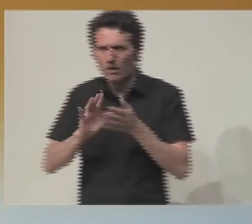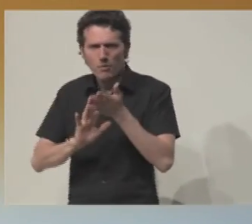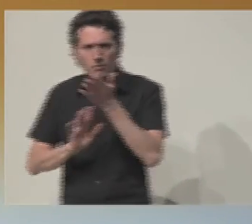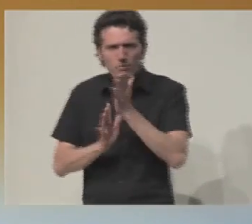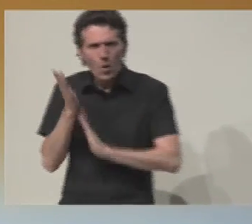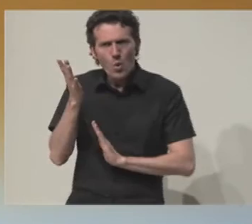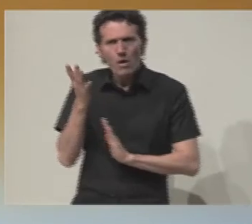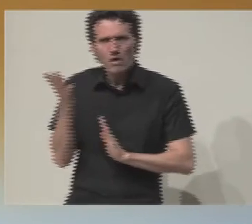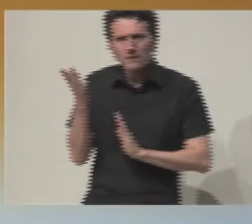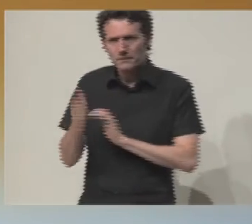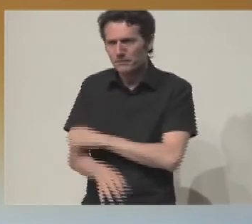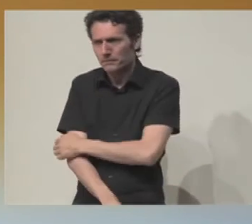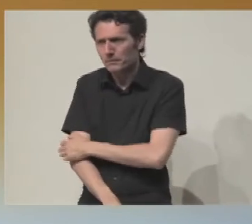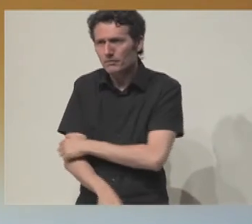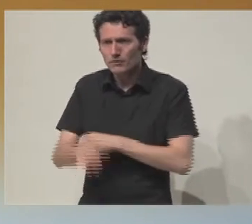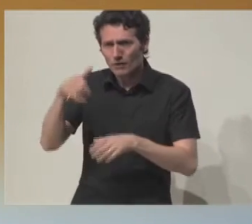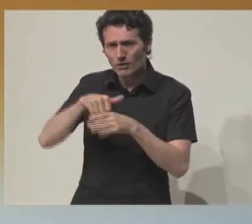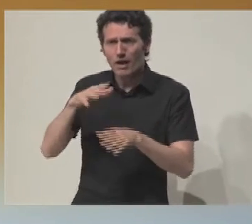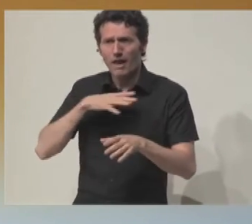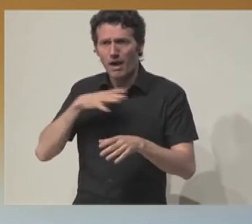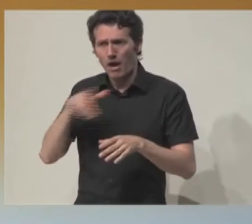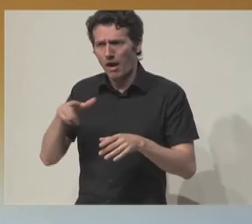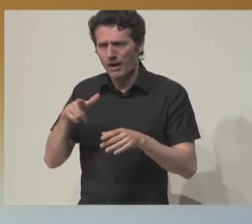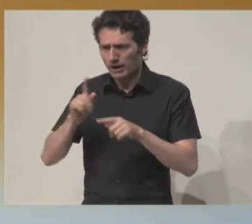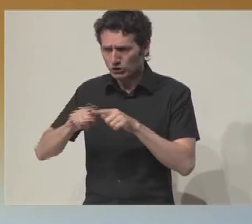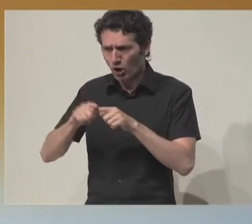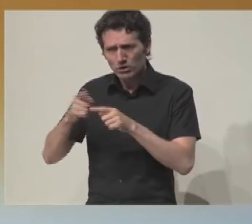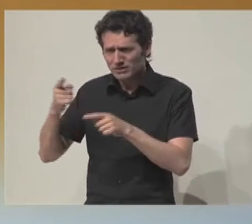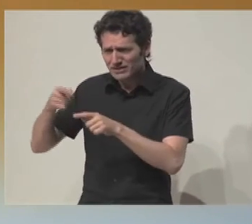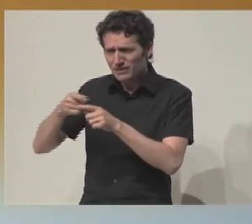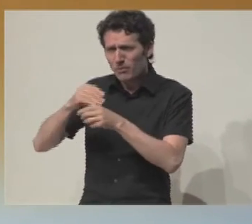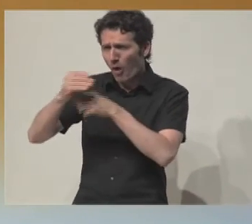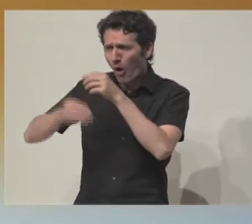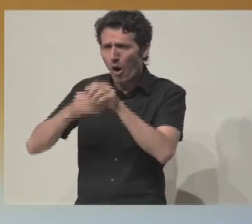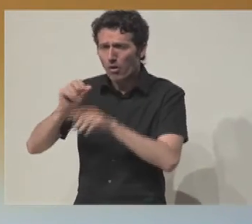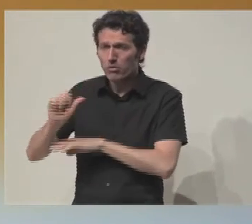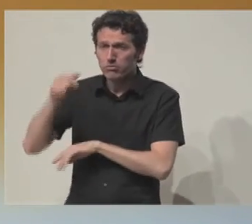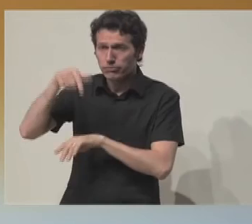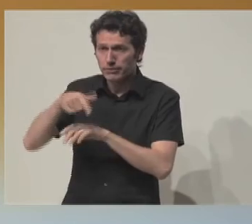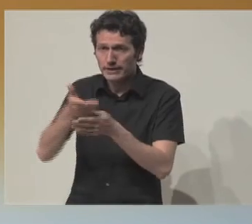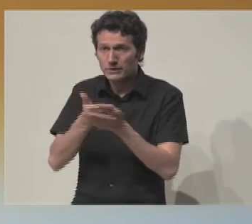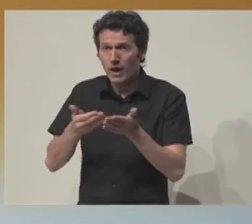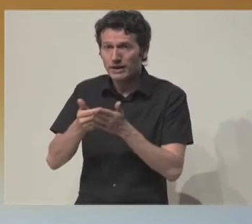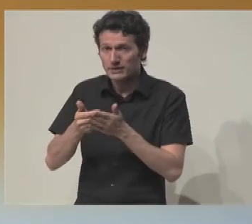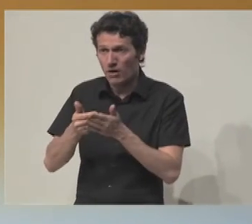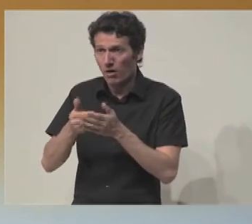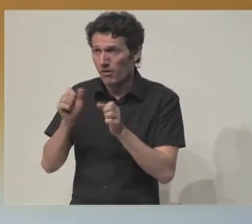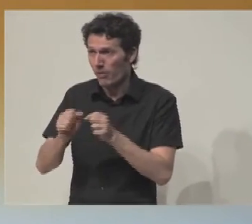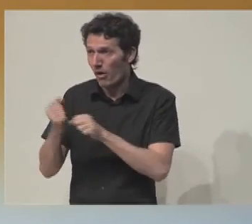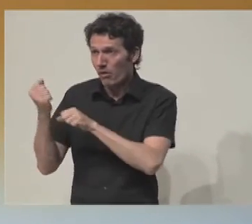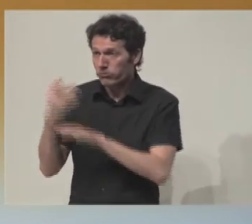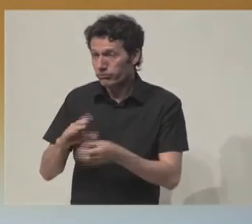ou quelque chose se joue des essentielle du monde je pense toujours